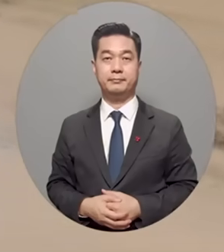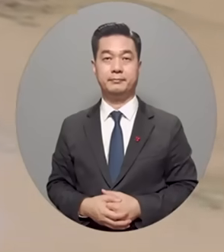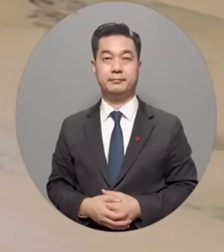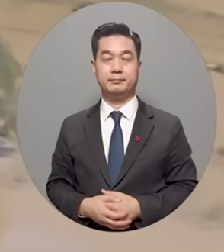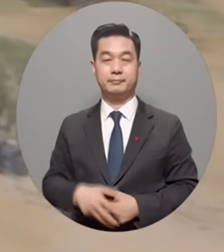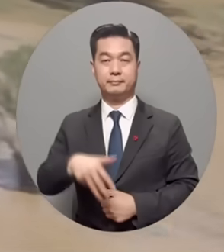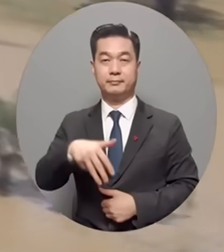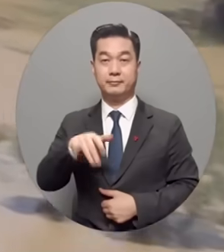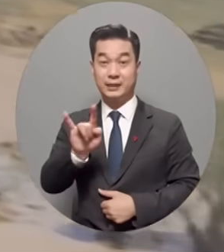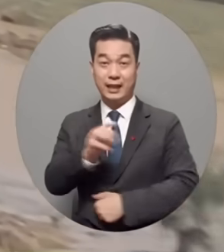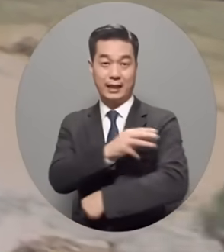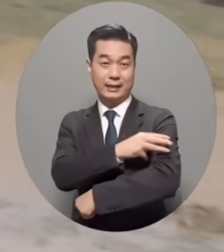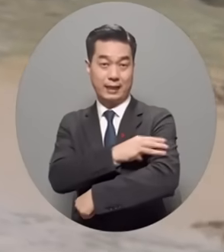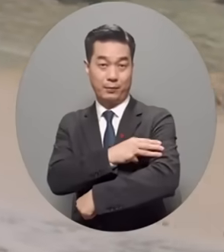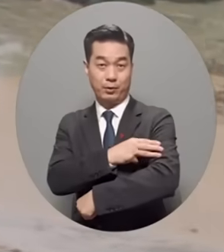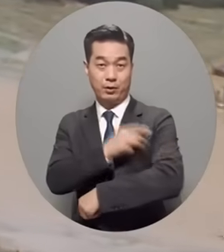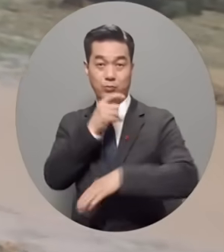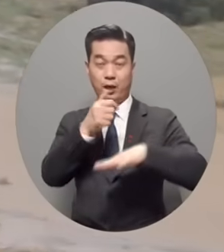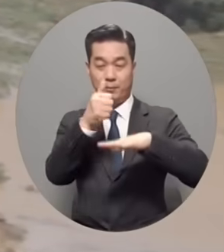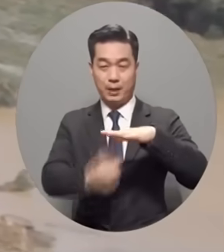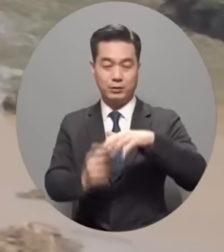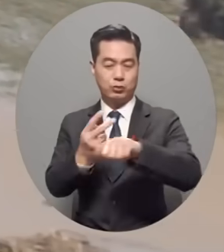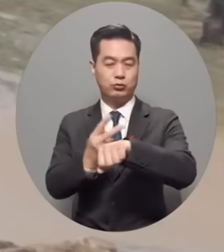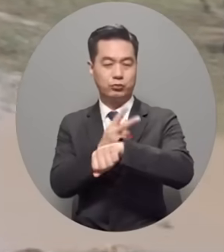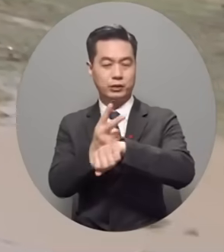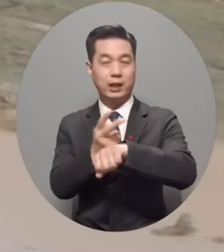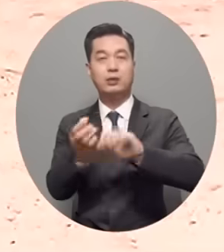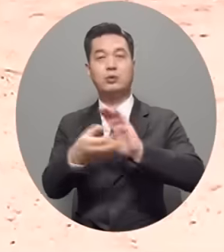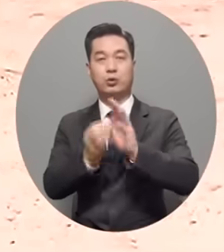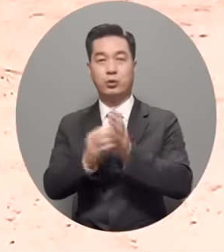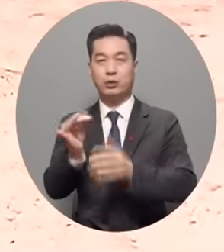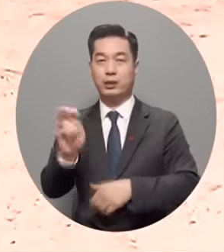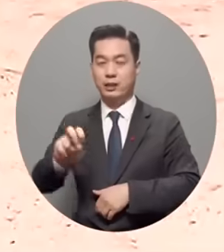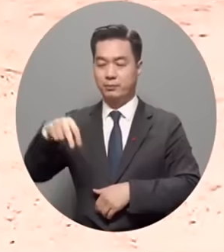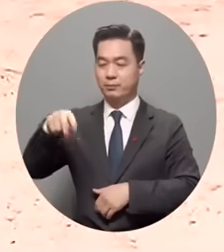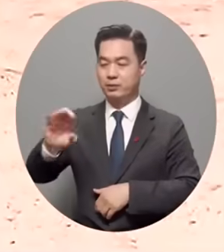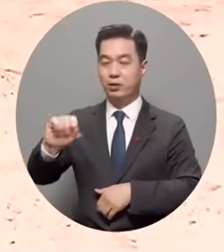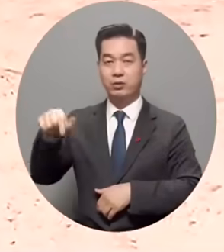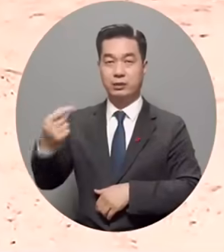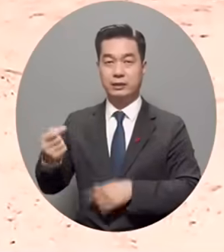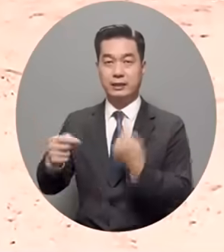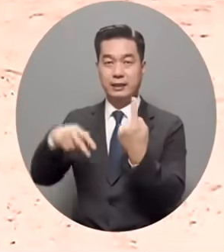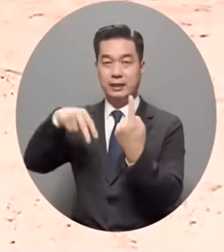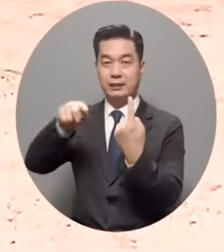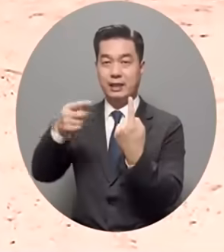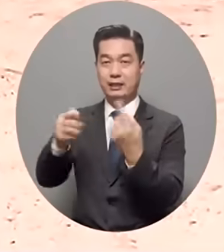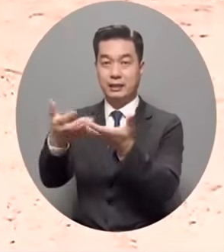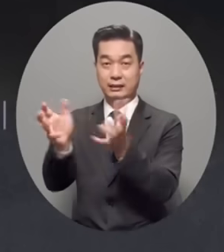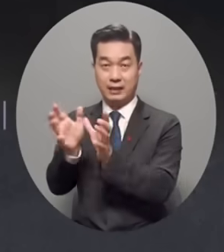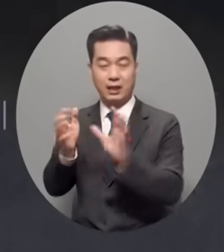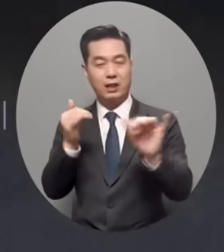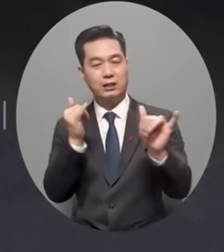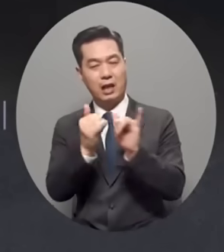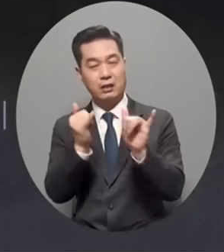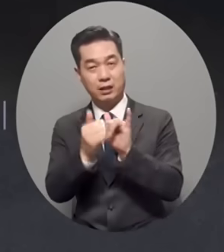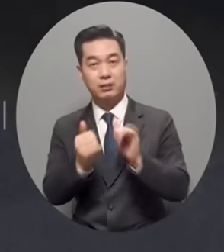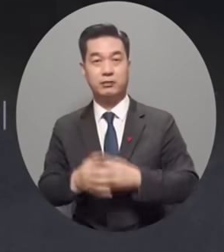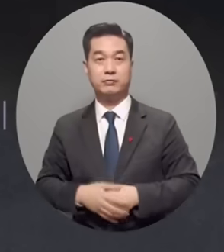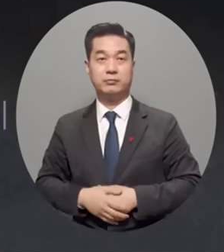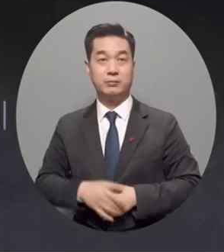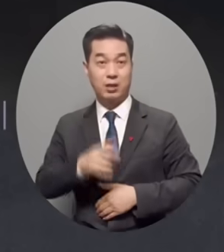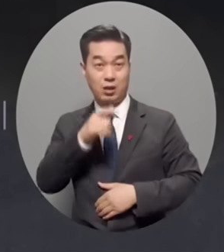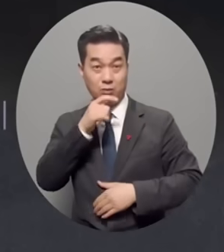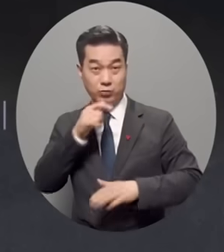최상병이 물에 빠지고 약 2시간이 다 돼갈 무렵 임성근 1사단장과 포병 7대대장의 통화입니다. 물에